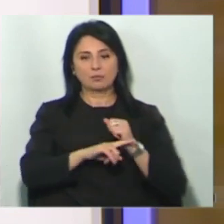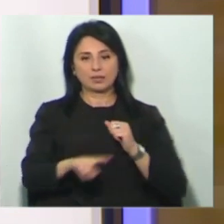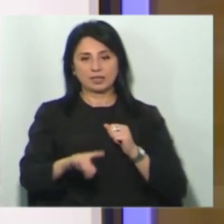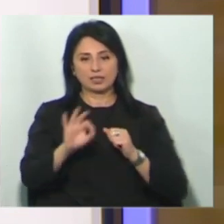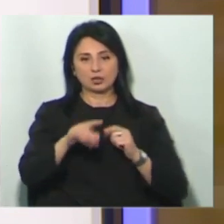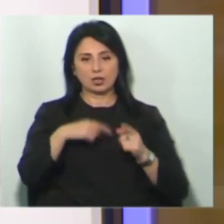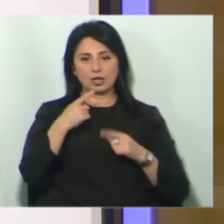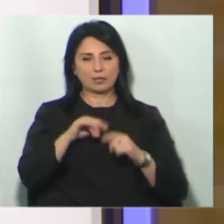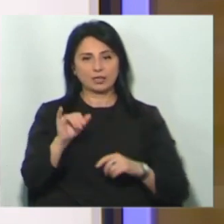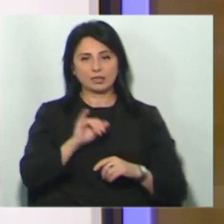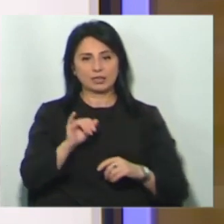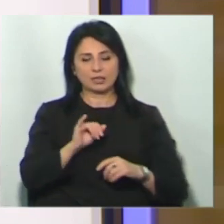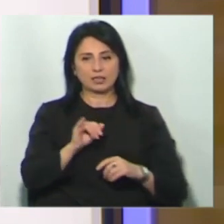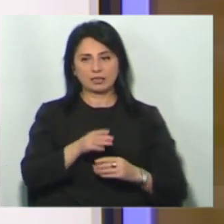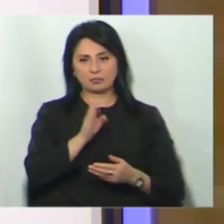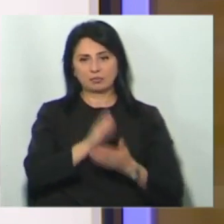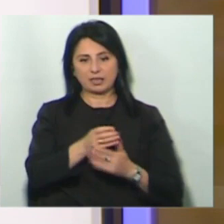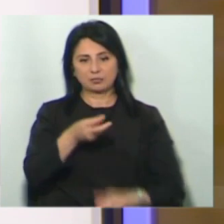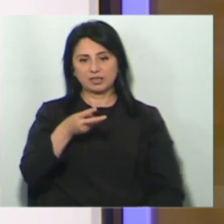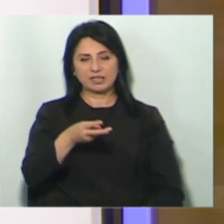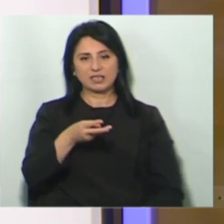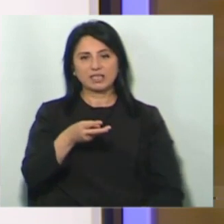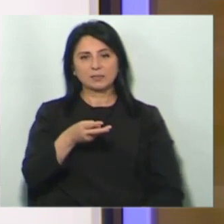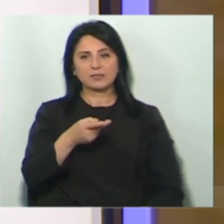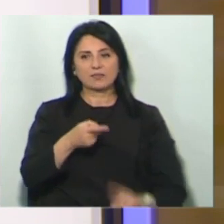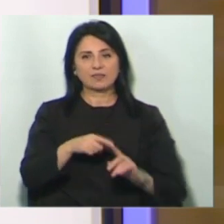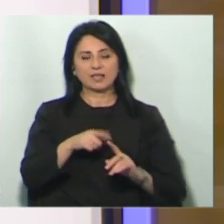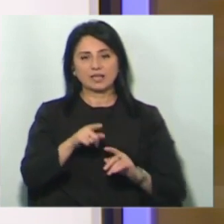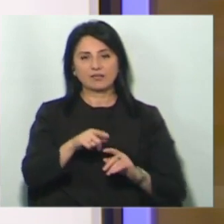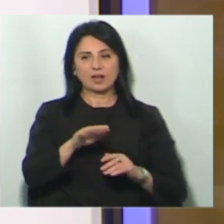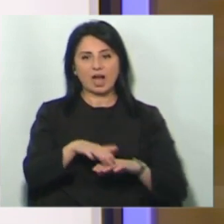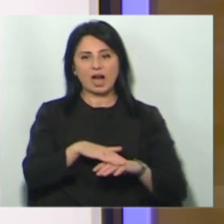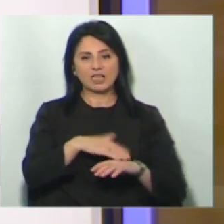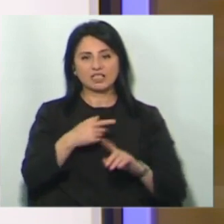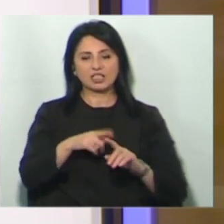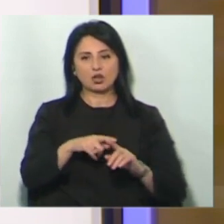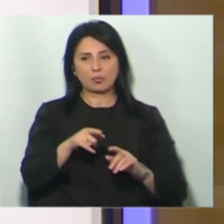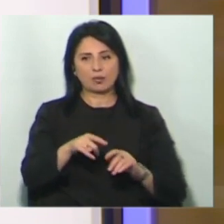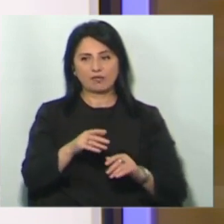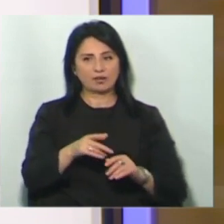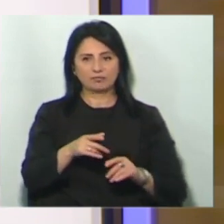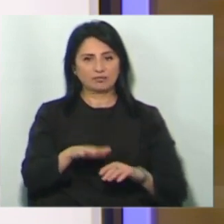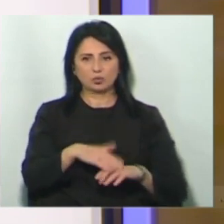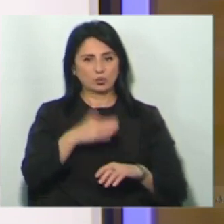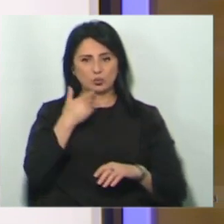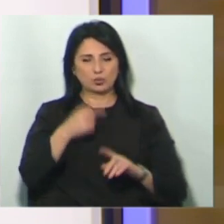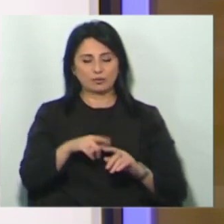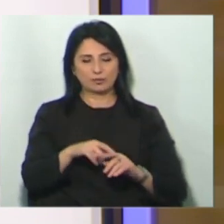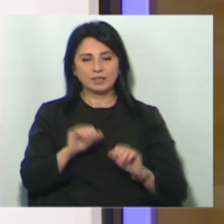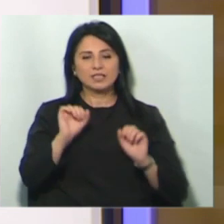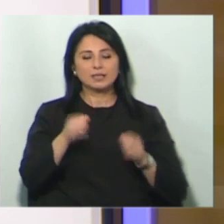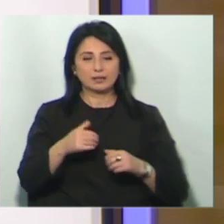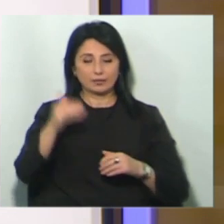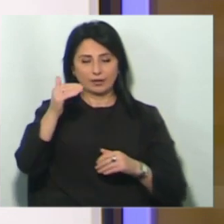ფინეთზე ალაპარაკი, სადაც პირდაპირი მზის სხივების ხანგრძლივობა, ზემოქმედების ხანგრძლივობა არც თუ ისე დიდია და ბევრად